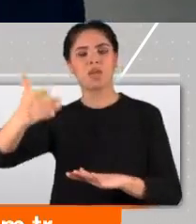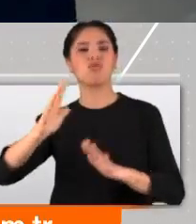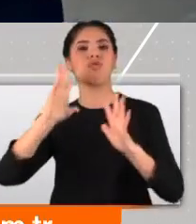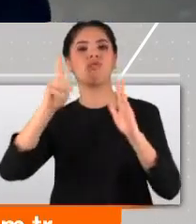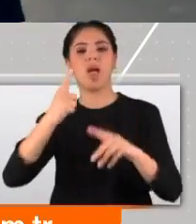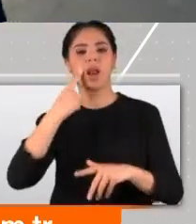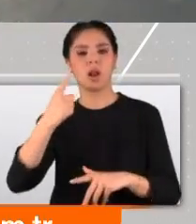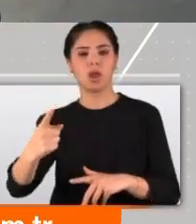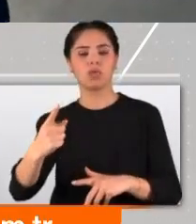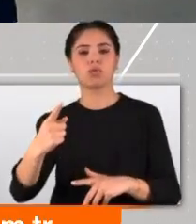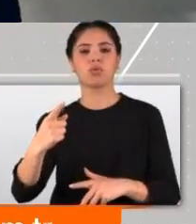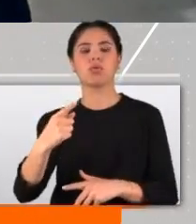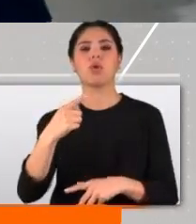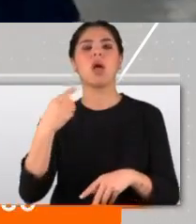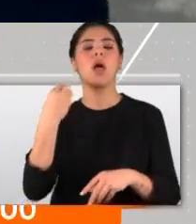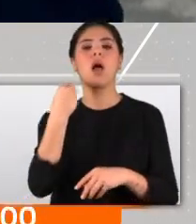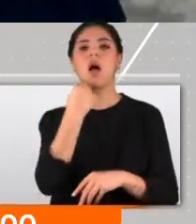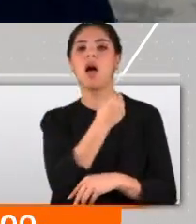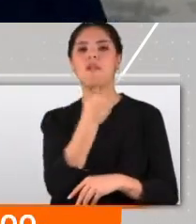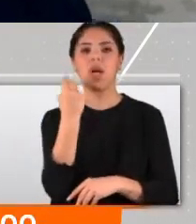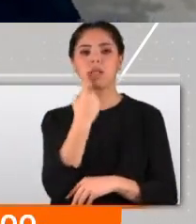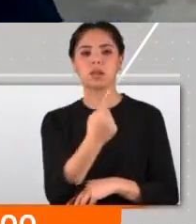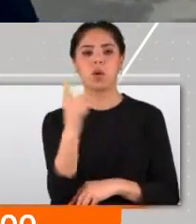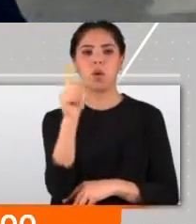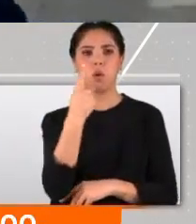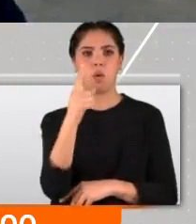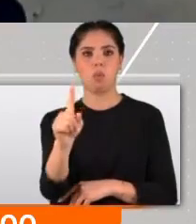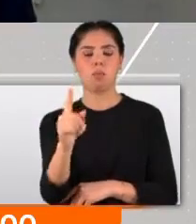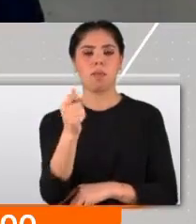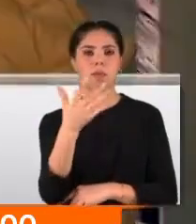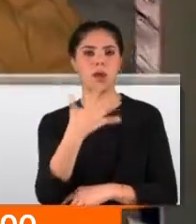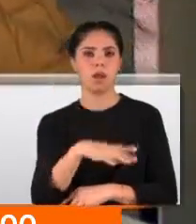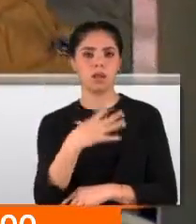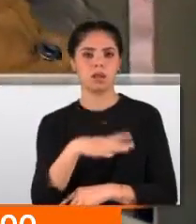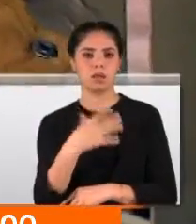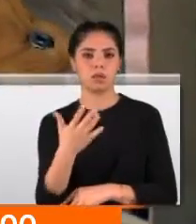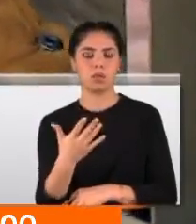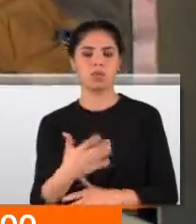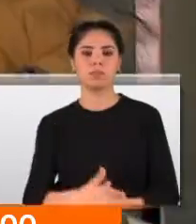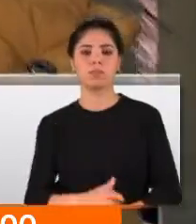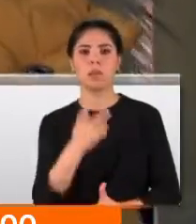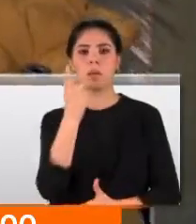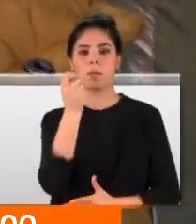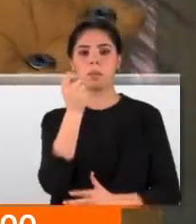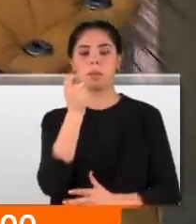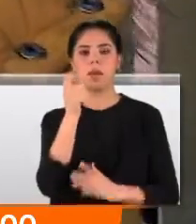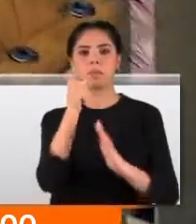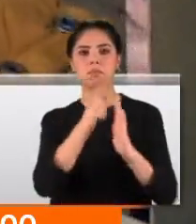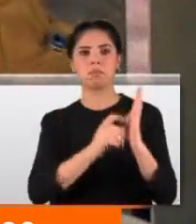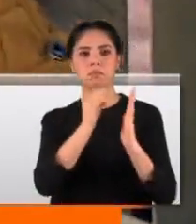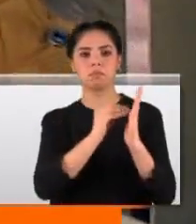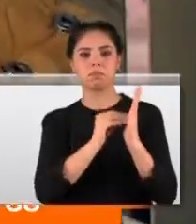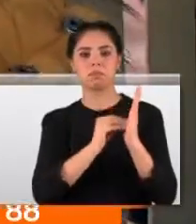adı altında ya da avans adı altında velilerden 10 bin lira ücret istiyor. Bir fiyatlandırmada hiçbir şekilde standart olmadığı